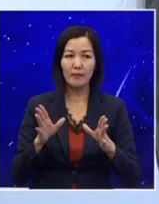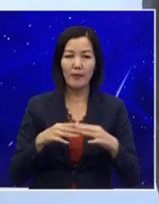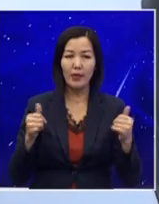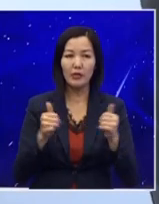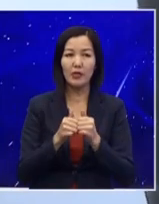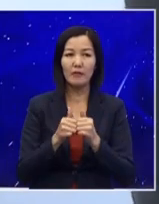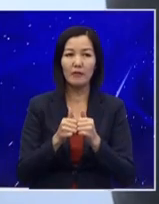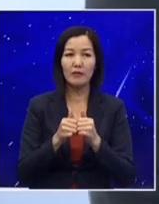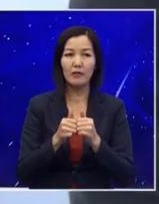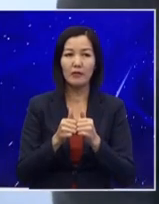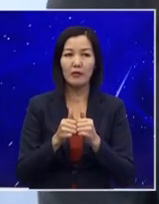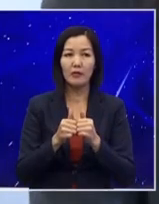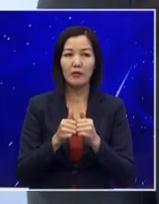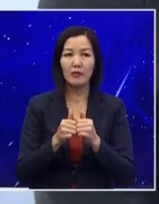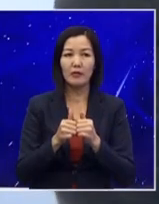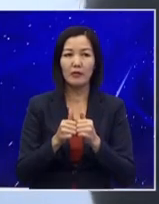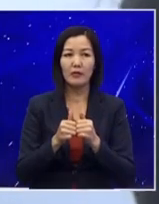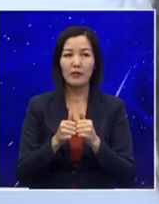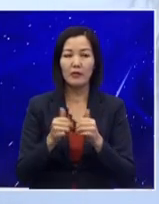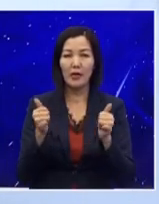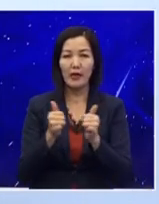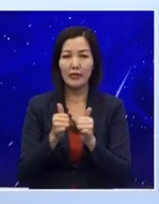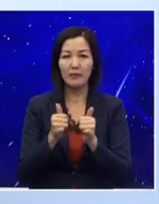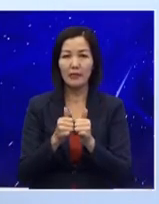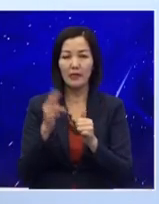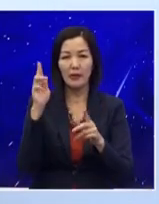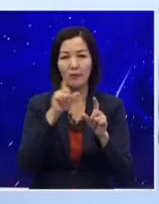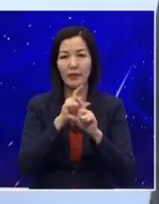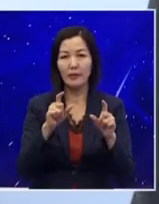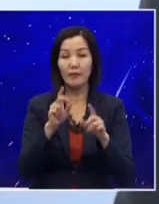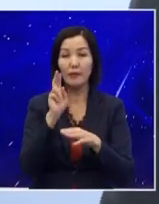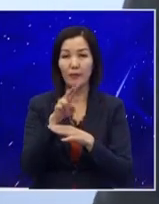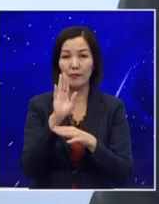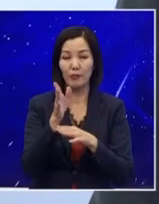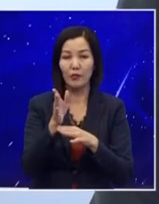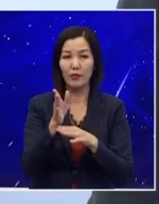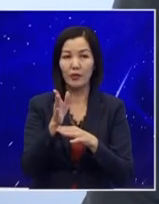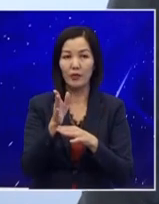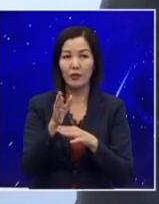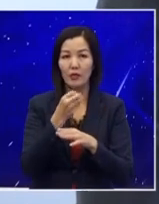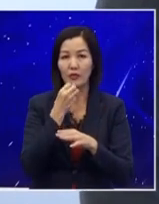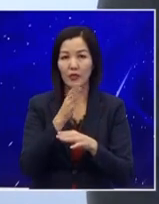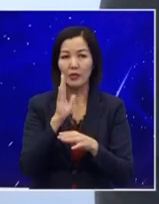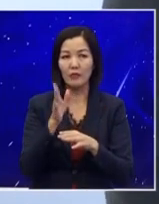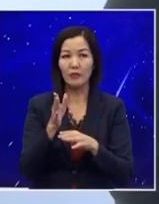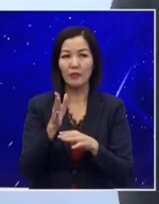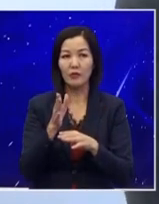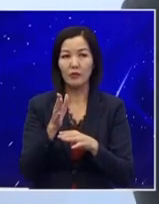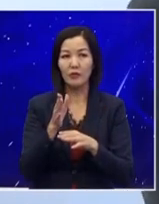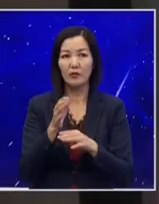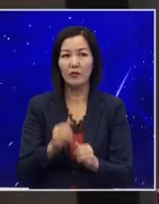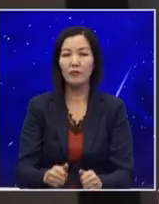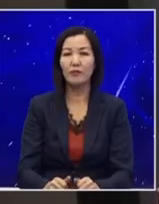балашағамыз қуанып жатыр, мына қасымызда тұрған мектепке балам барады, соған жақсы болатын болды, өте жап